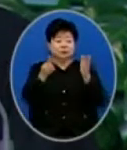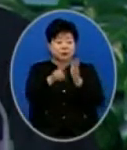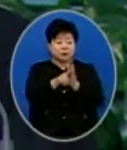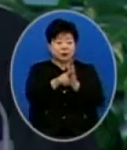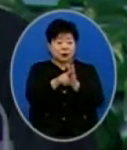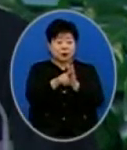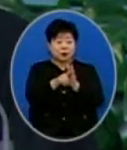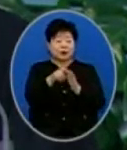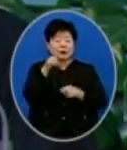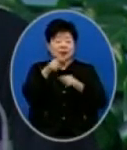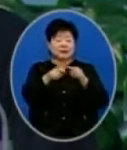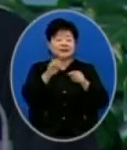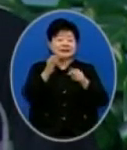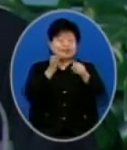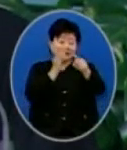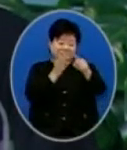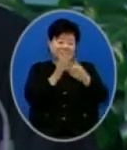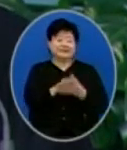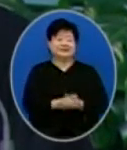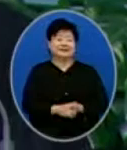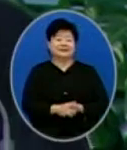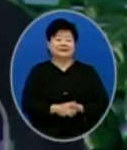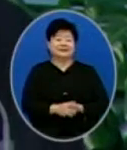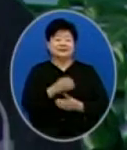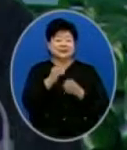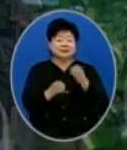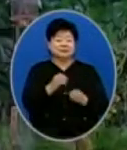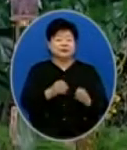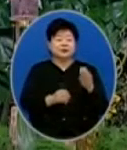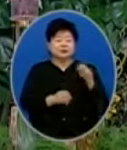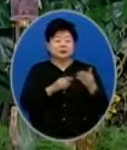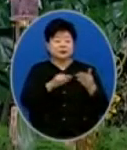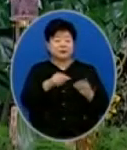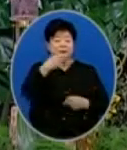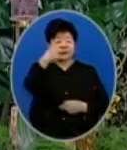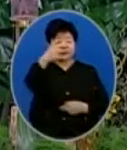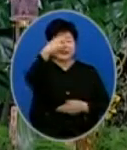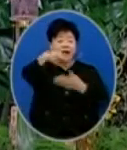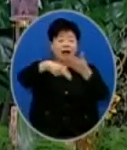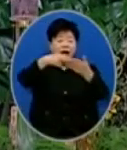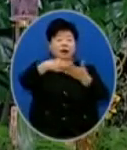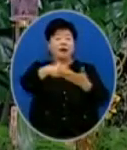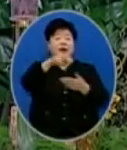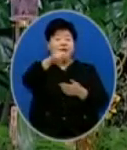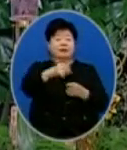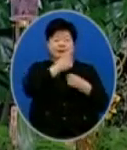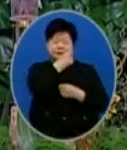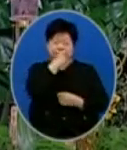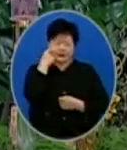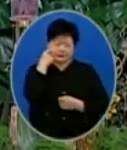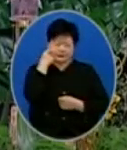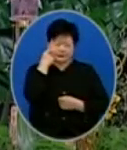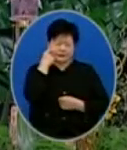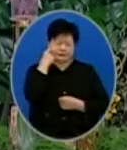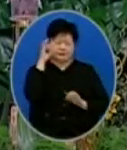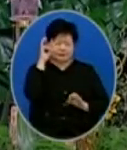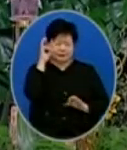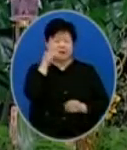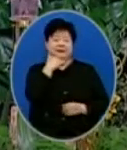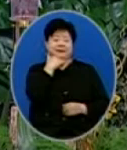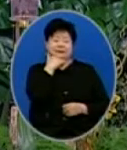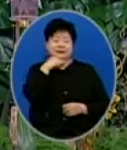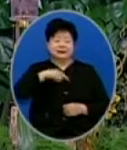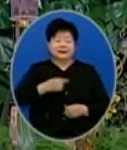믿음으로 나아가는 여러분 되기를 바랍니다 시편 37편 7절에 잠잠하고 참고 기다리 기다리라